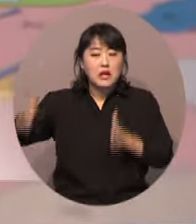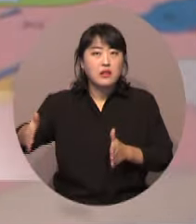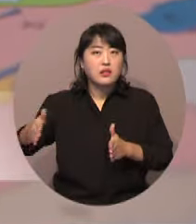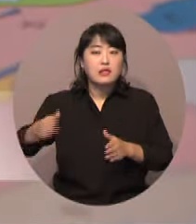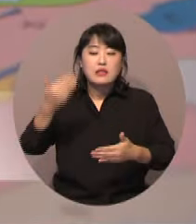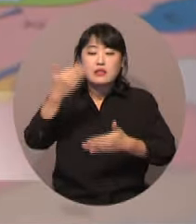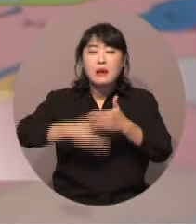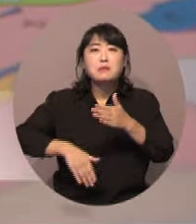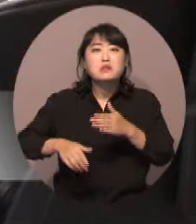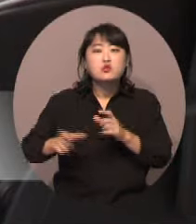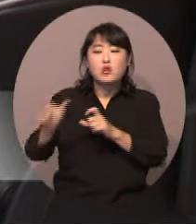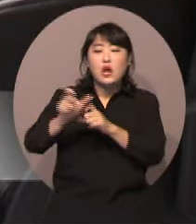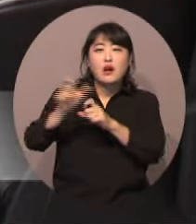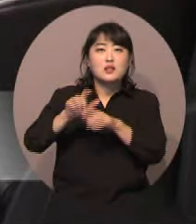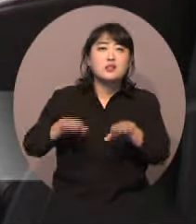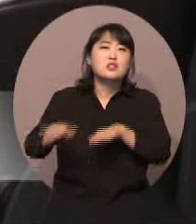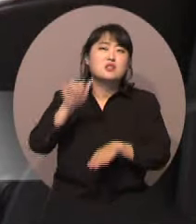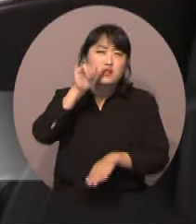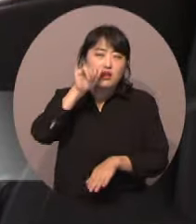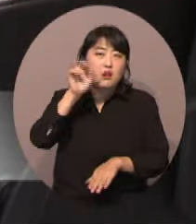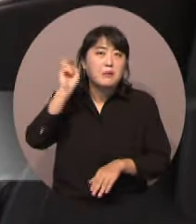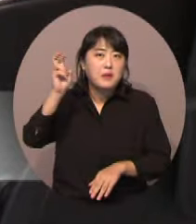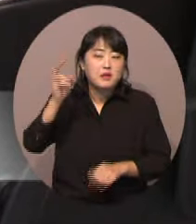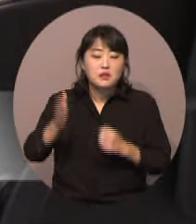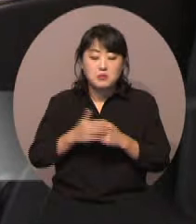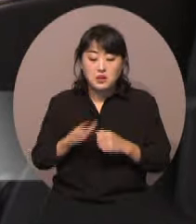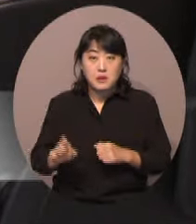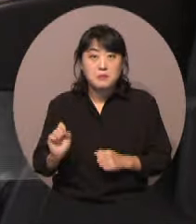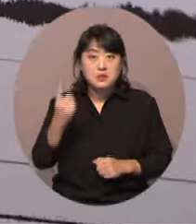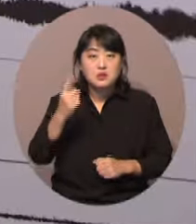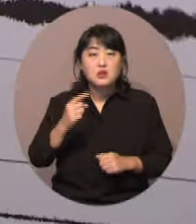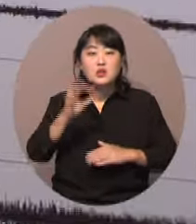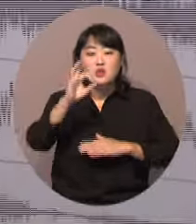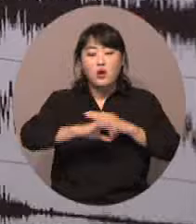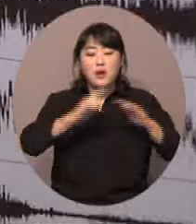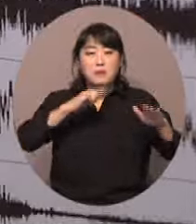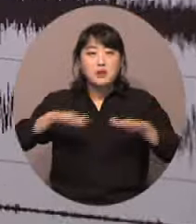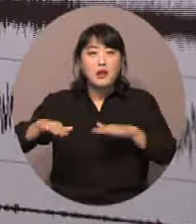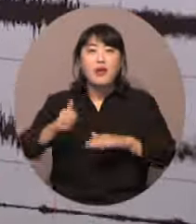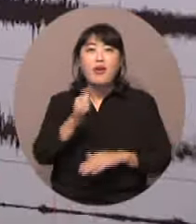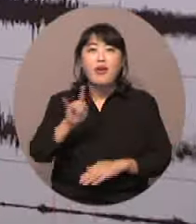것으로 예측했으며 기상청은 이번 지진으로 서해안에